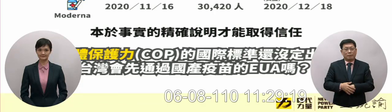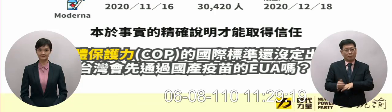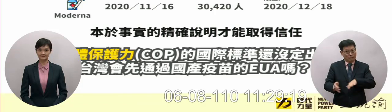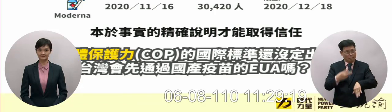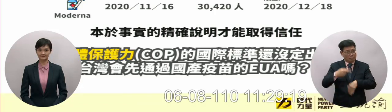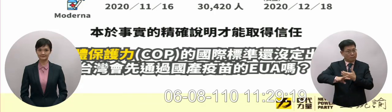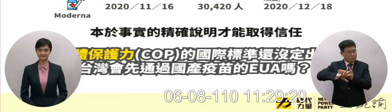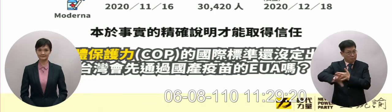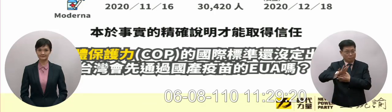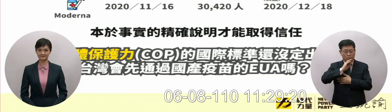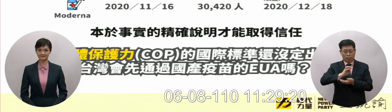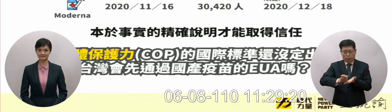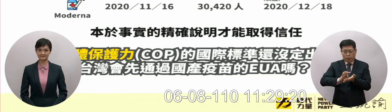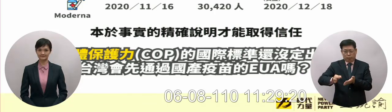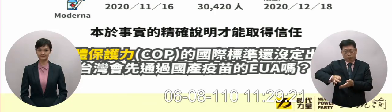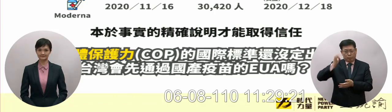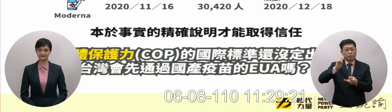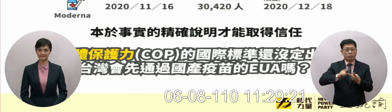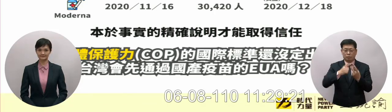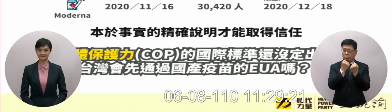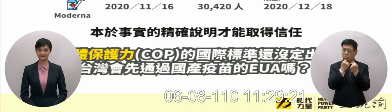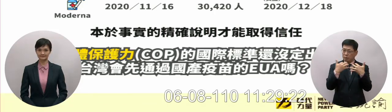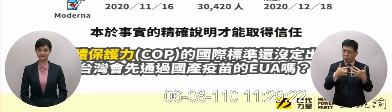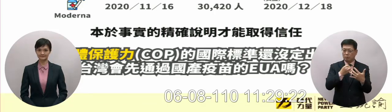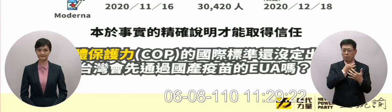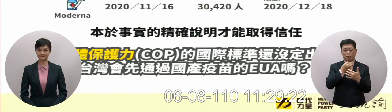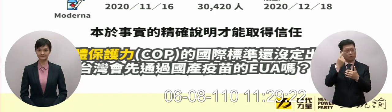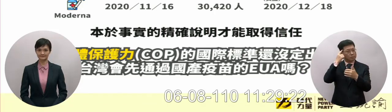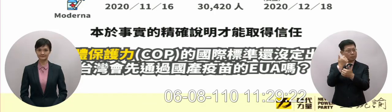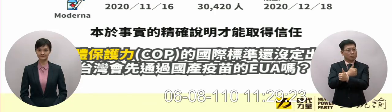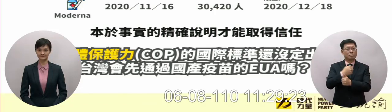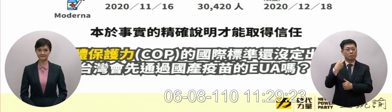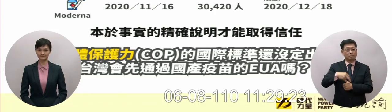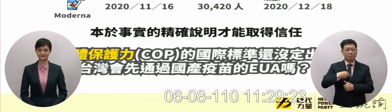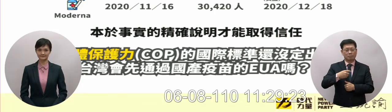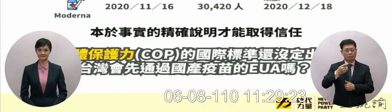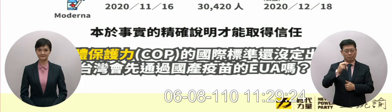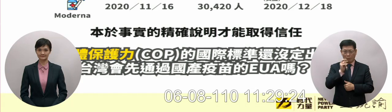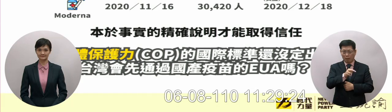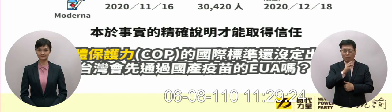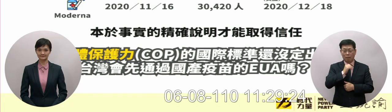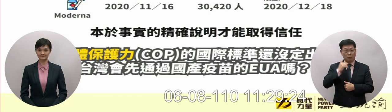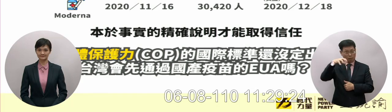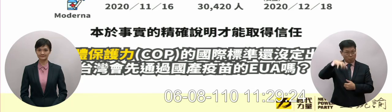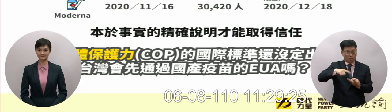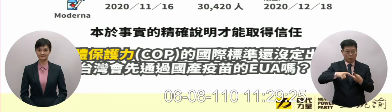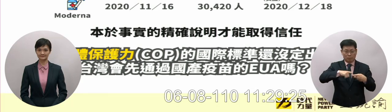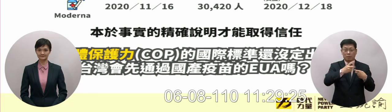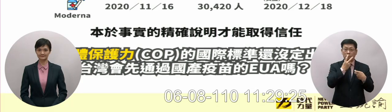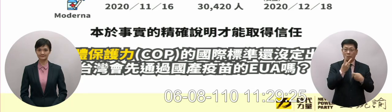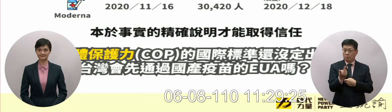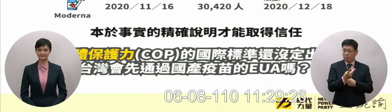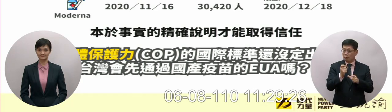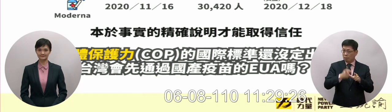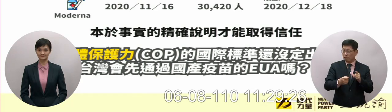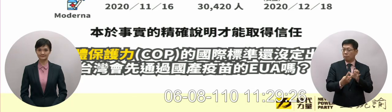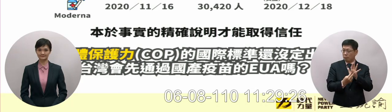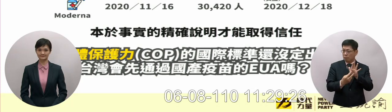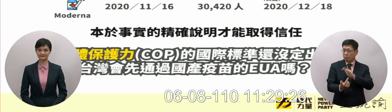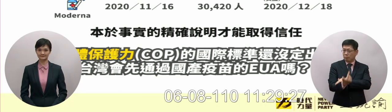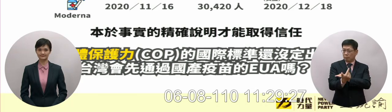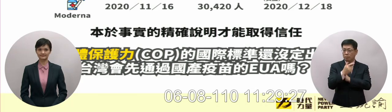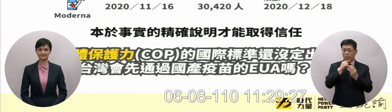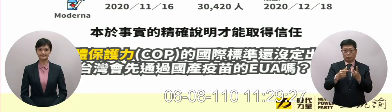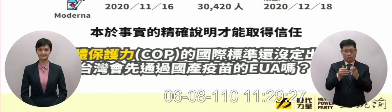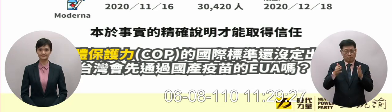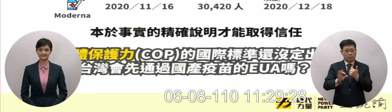外，其实还有所需的经费的高昂，或者是道德问题都必须要考量。但是我们也看到说，国产的高端疫苗和联雅的疫苗也都表示说会近期来进行这